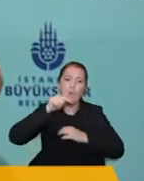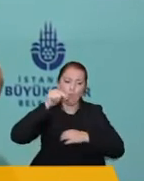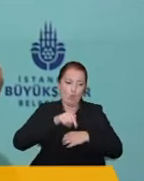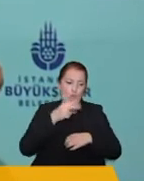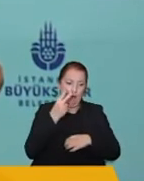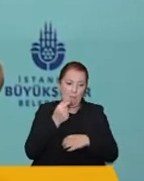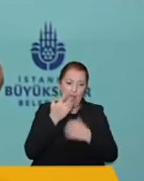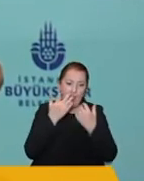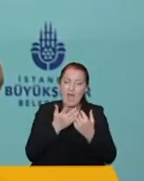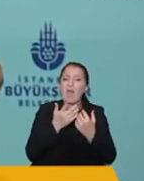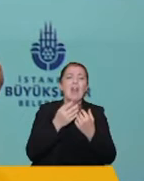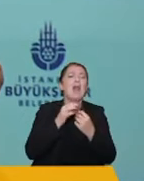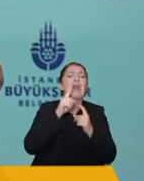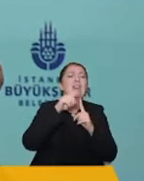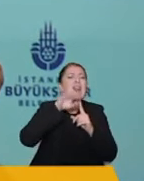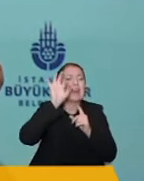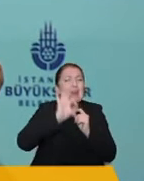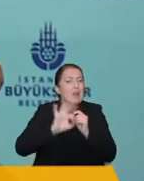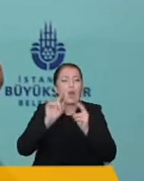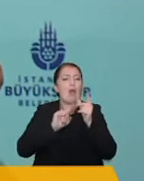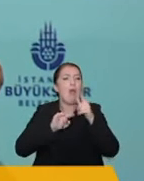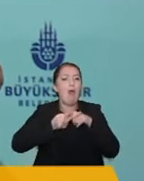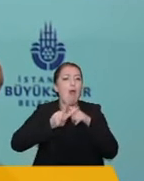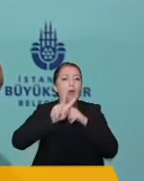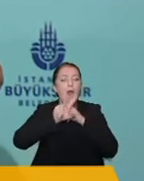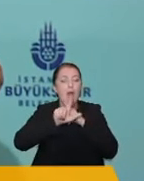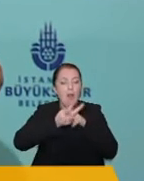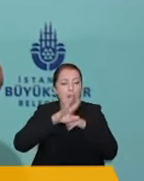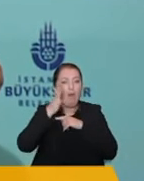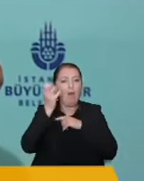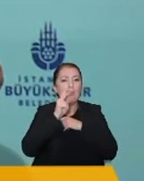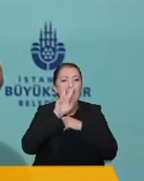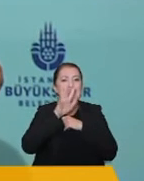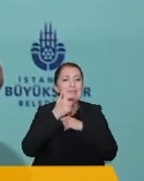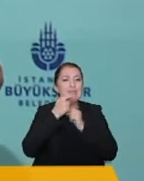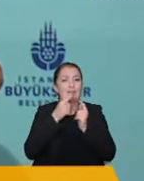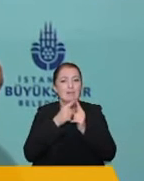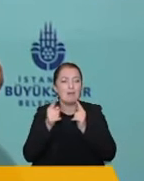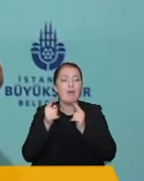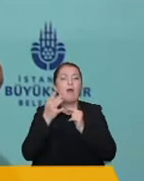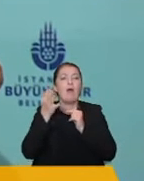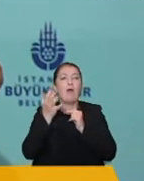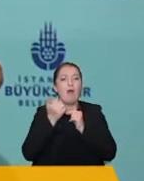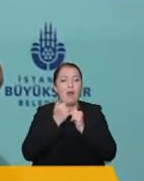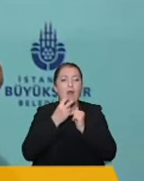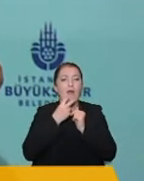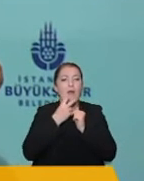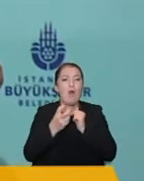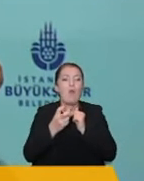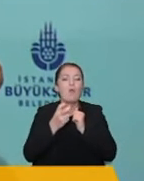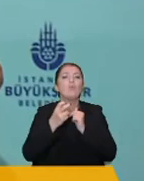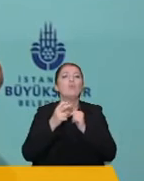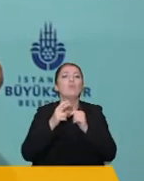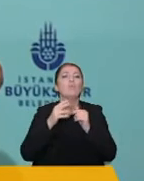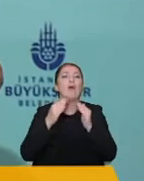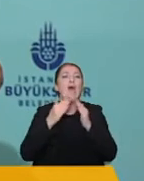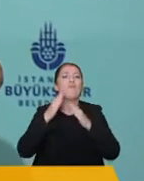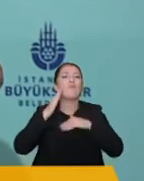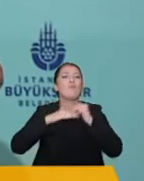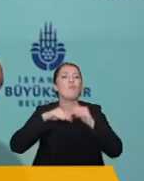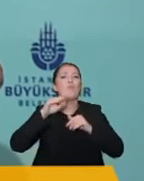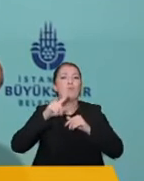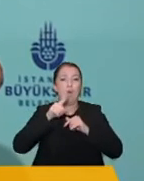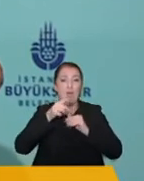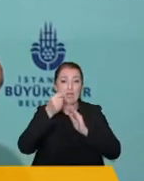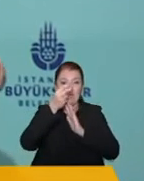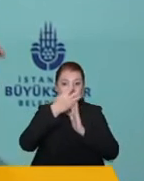parayla trilyonluk ihaleleri alan, 25 yıldan beri ihaleleri alan kadrolu müteahhitleri sayarsam ayıp